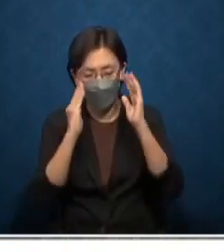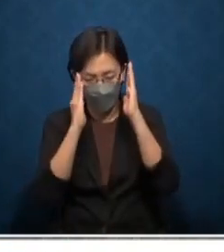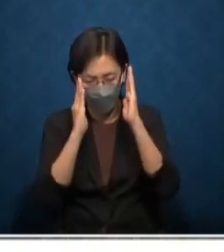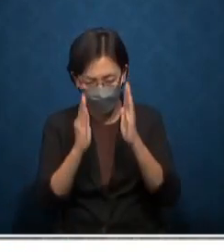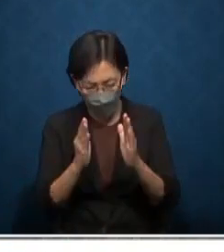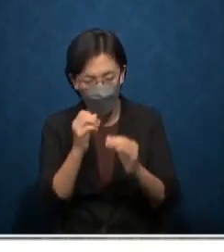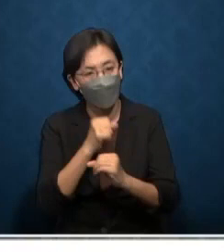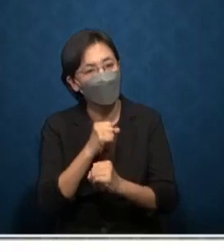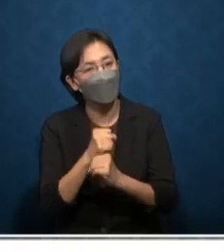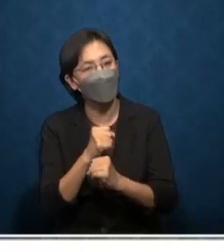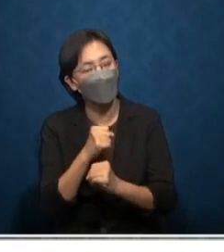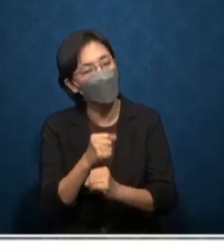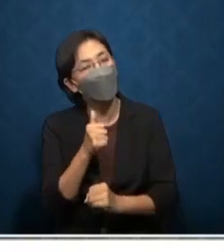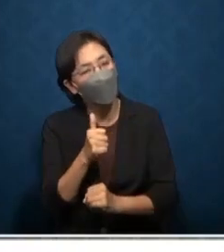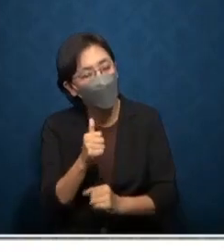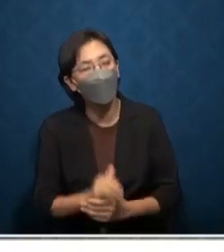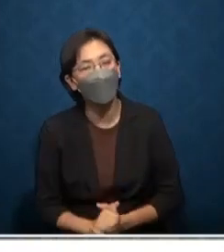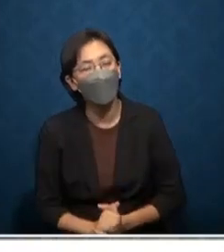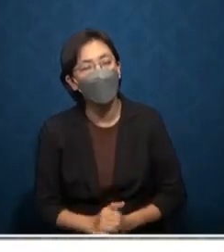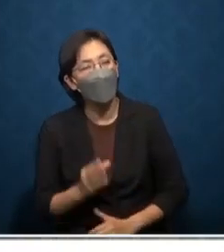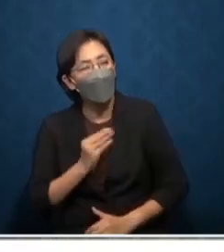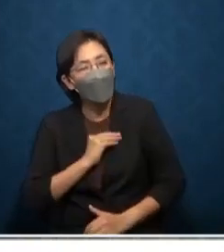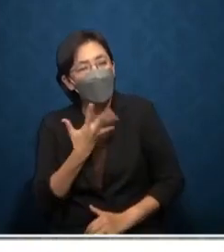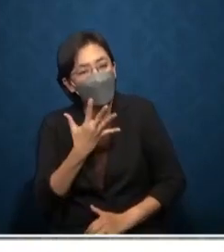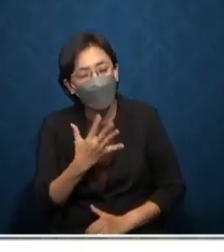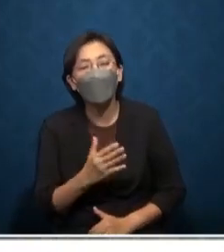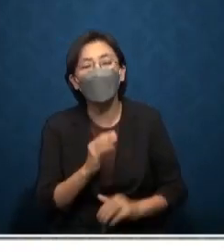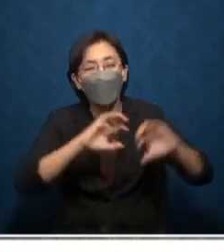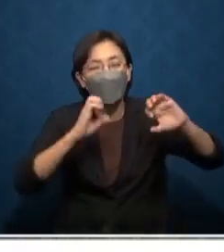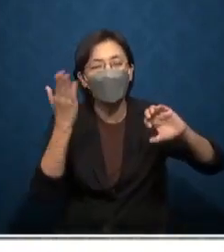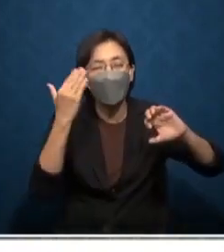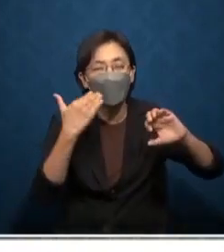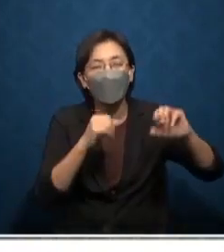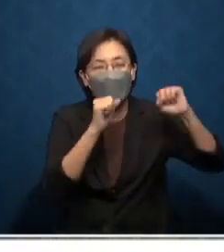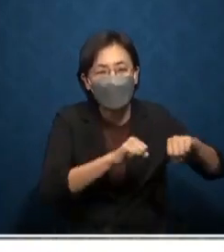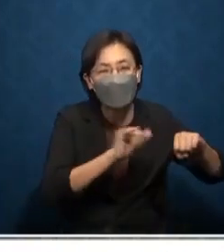ตั้งใจแม้วามัจะค้างมาจากรัฐบาลก่อน ๆ แต